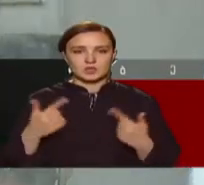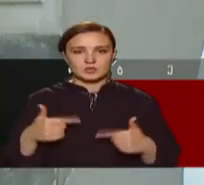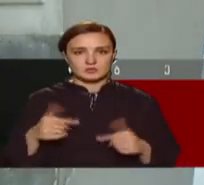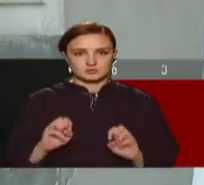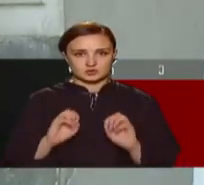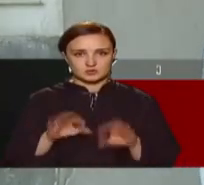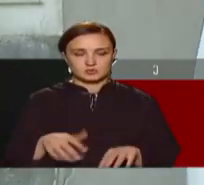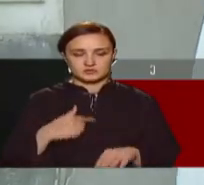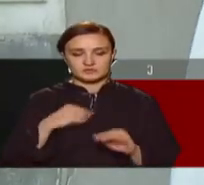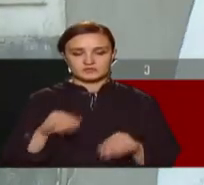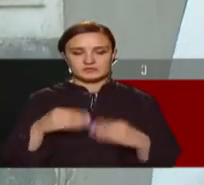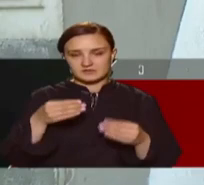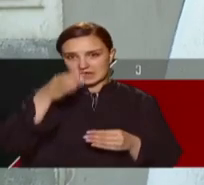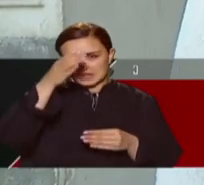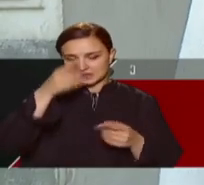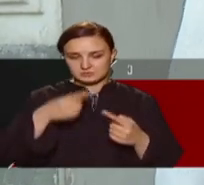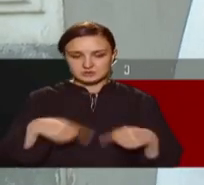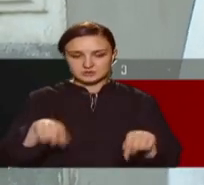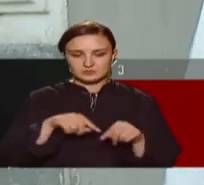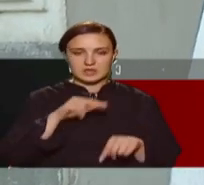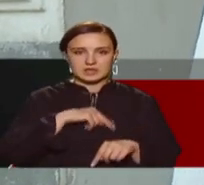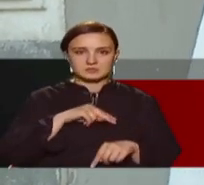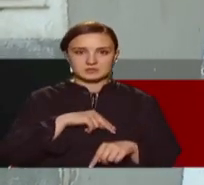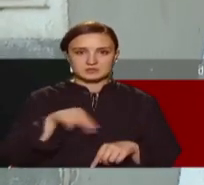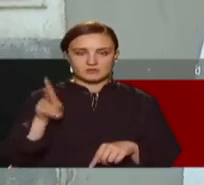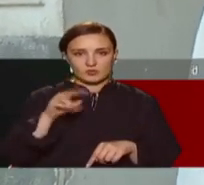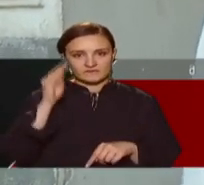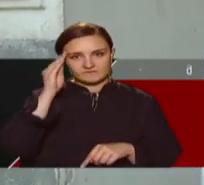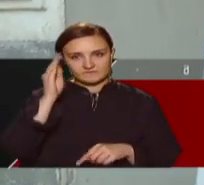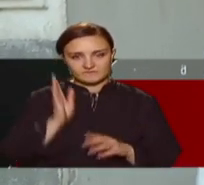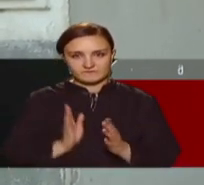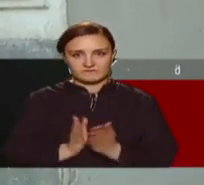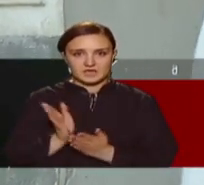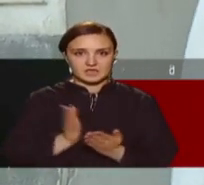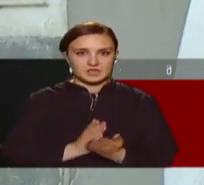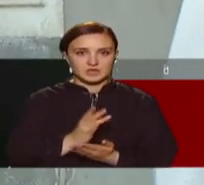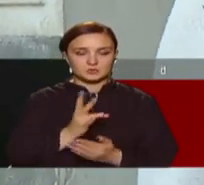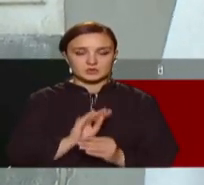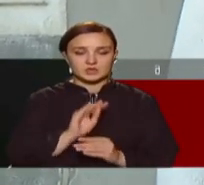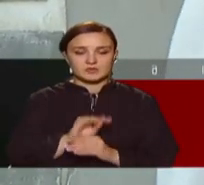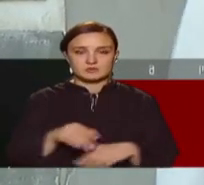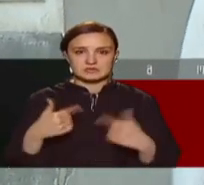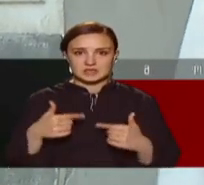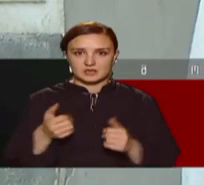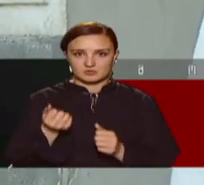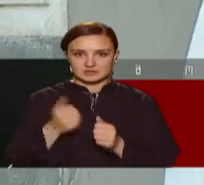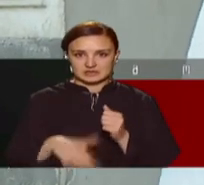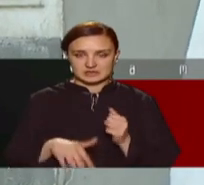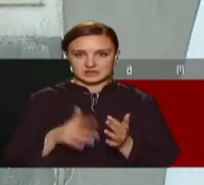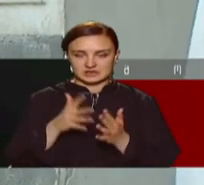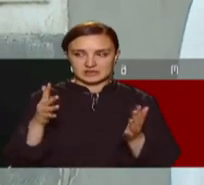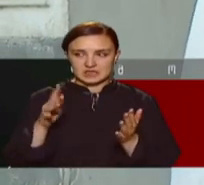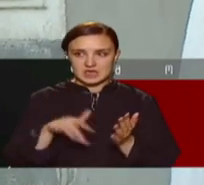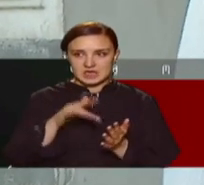ჩვენ ვაძლევთ აკადემიურ საბჭოსაც და ადმინისტრაციასაც ორ ვარიანტს. ერთი, დაამატონ საგამოცდო ცენტრები დიდ ქალაქებში,